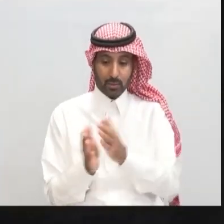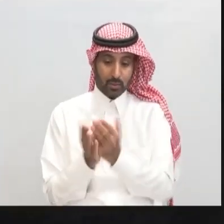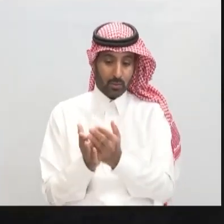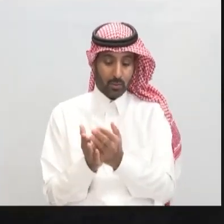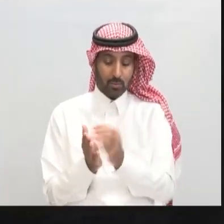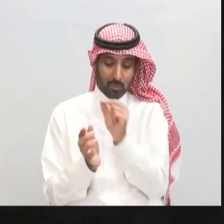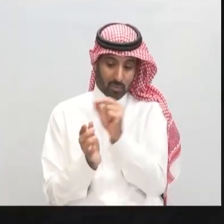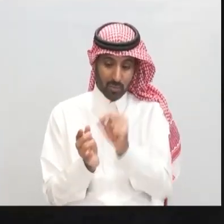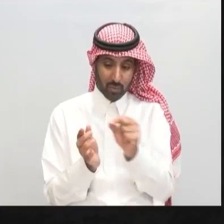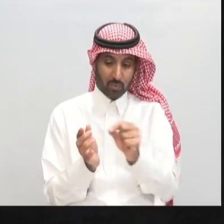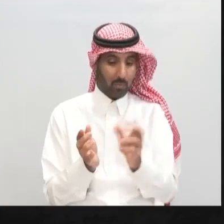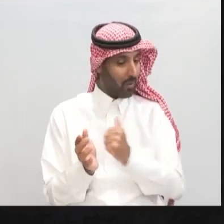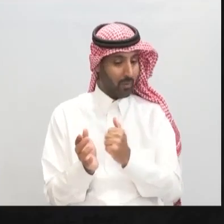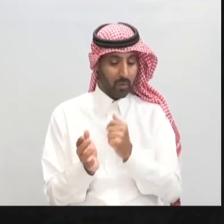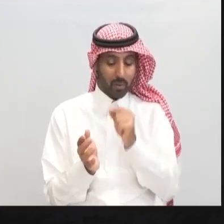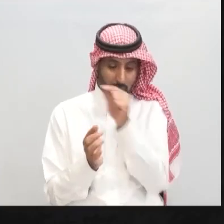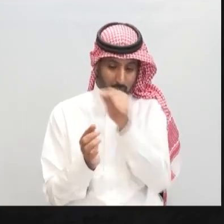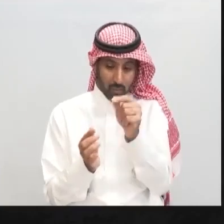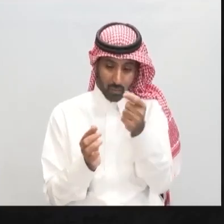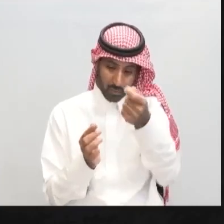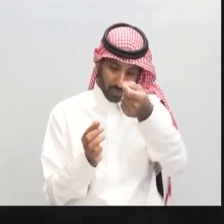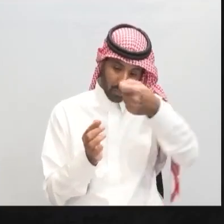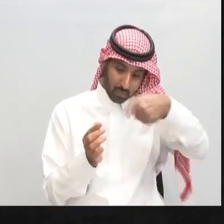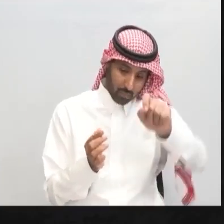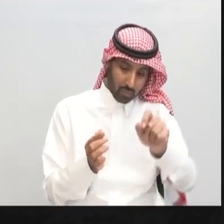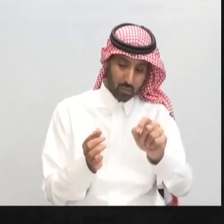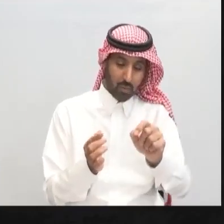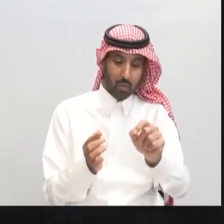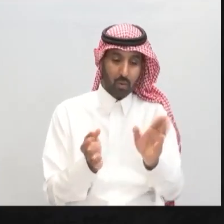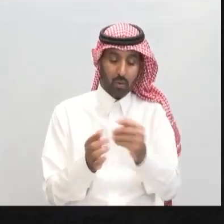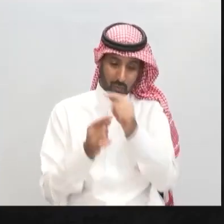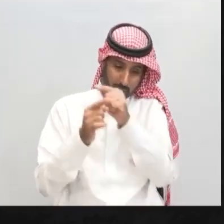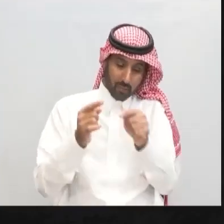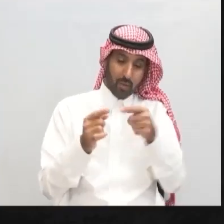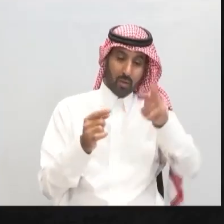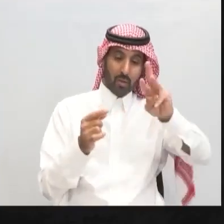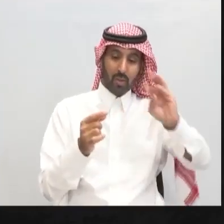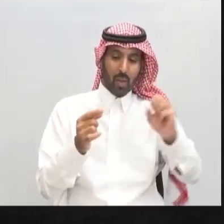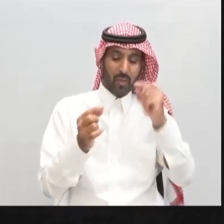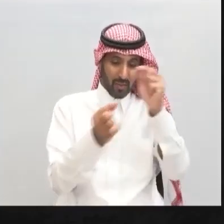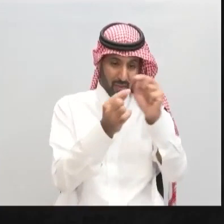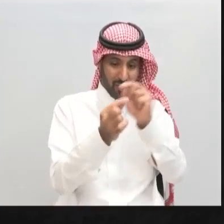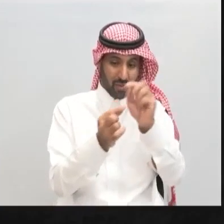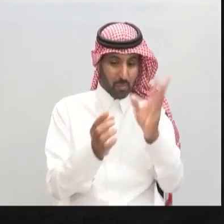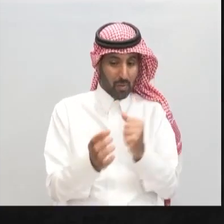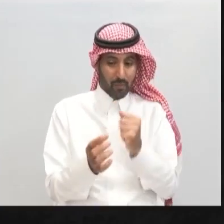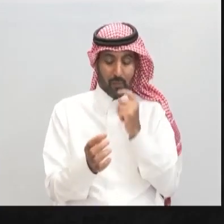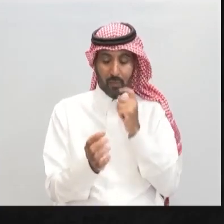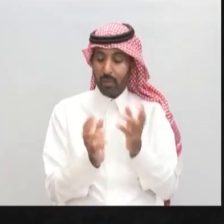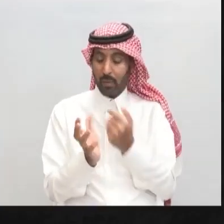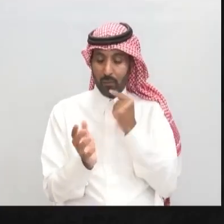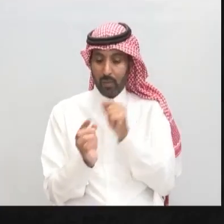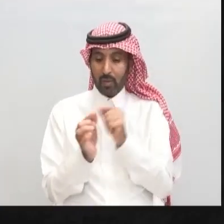يكن منقط ولا مشكورا فلم يكن على الحروف نقاط حرف الثاء الباء النون الجيم